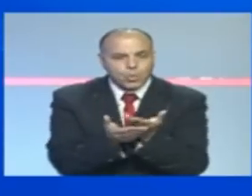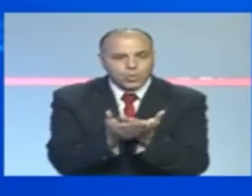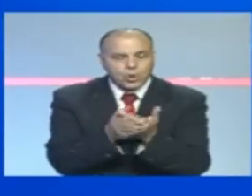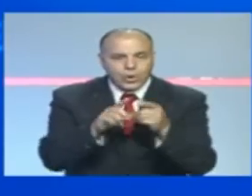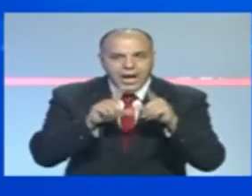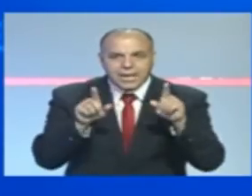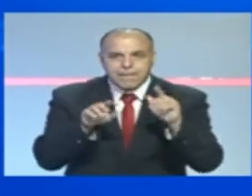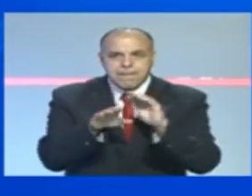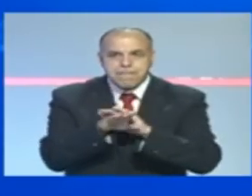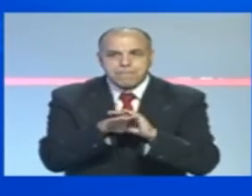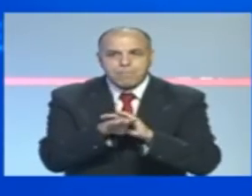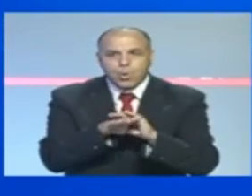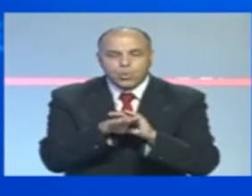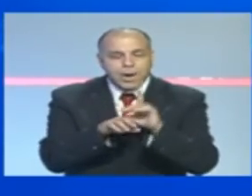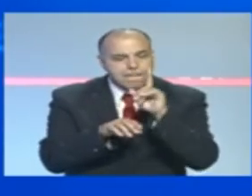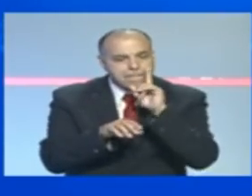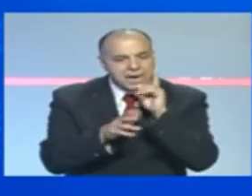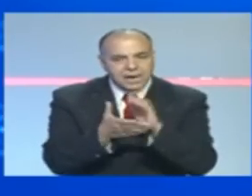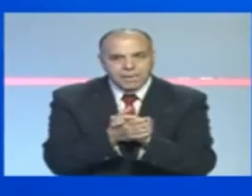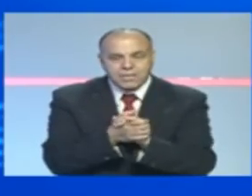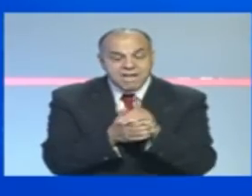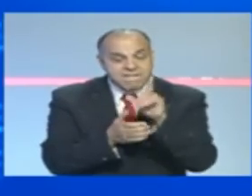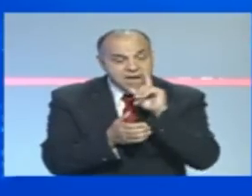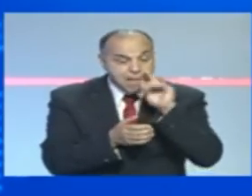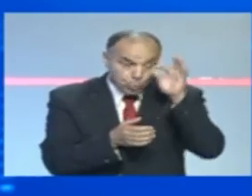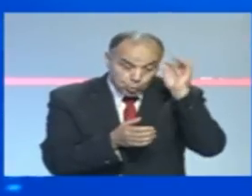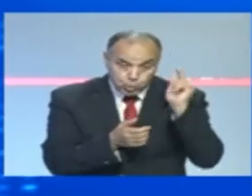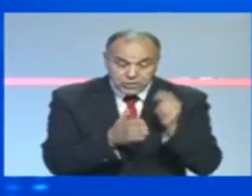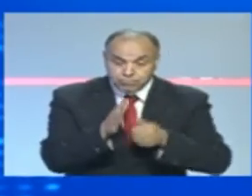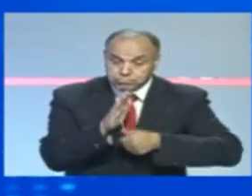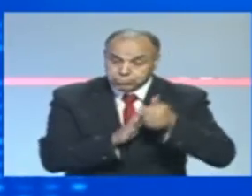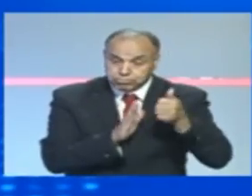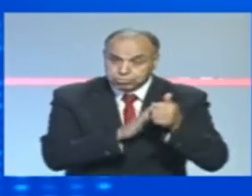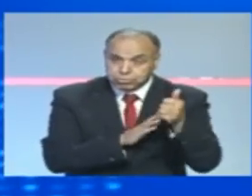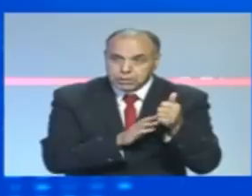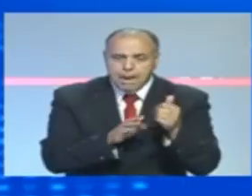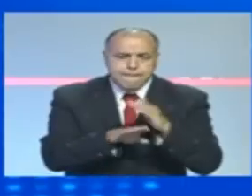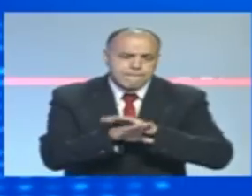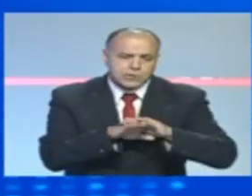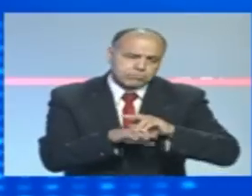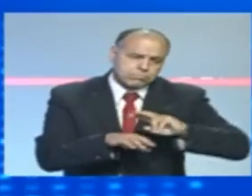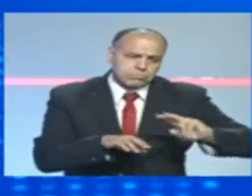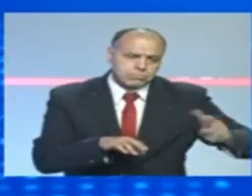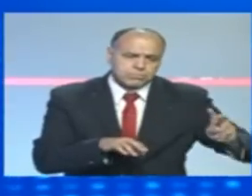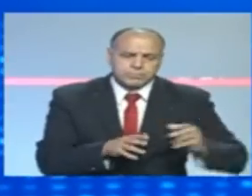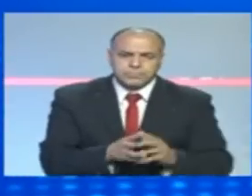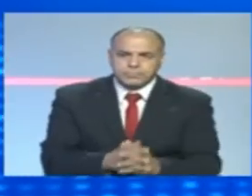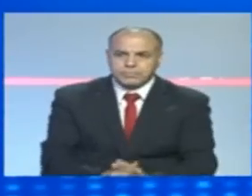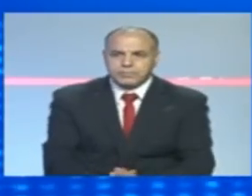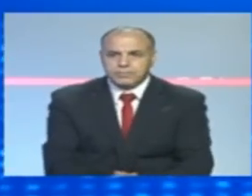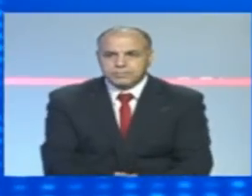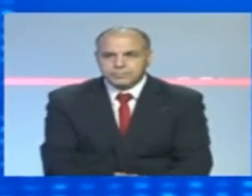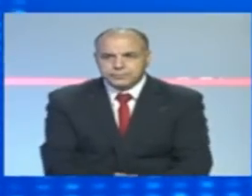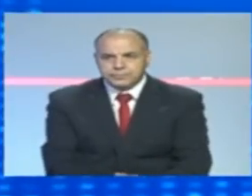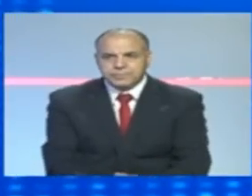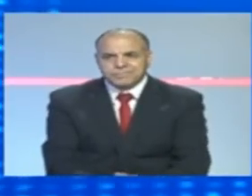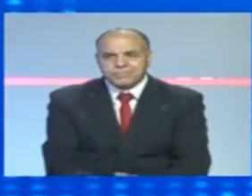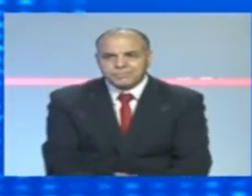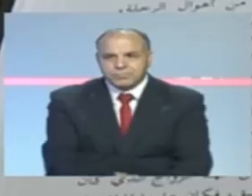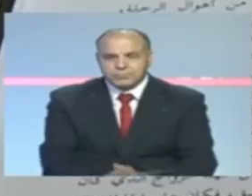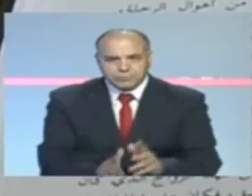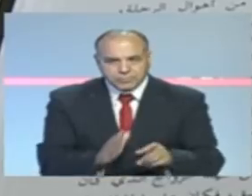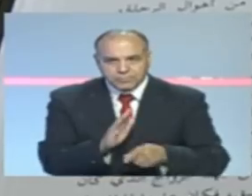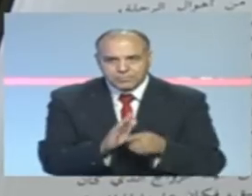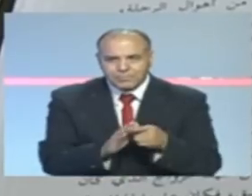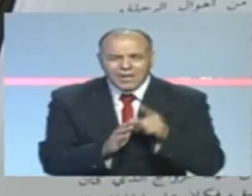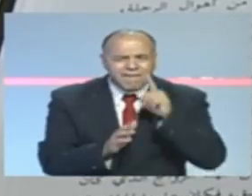حول المراه حول النساء الرائدات في مجالات متعدده بدايه من